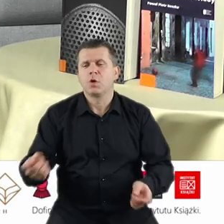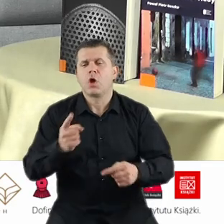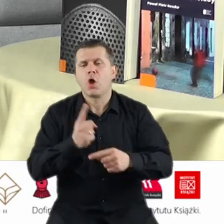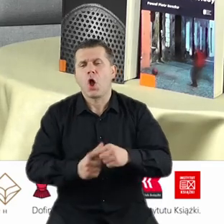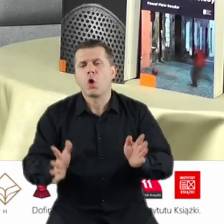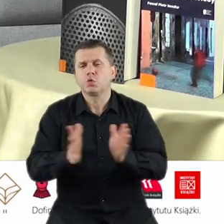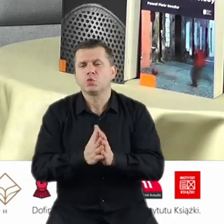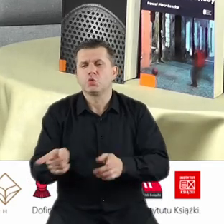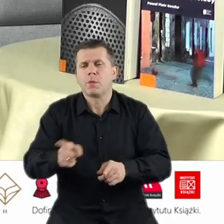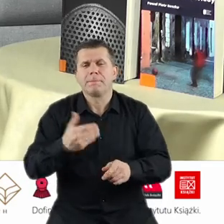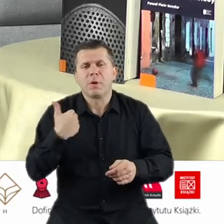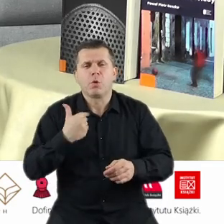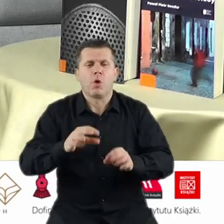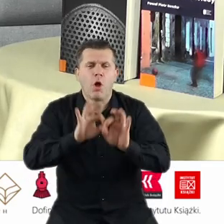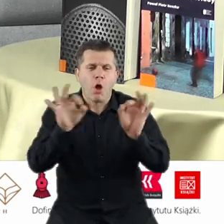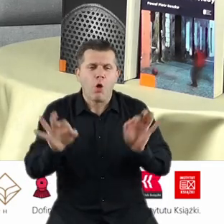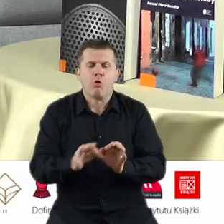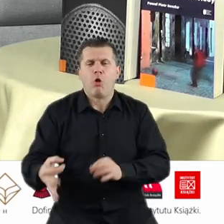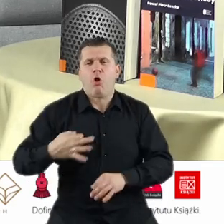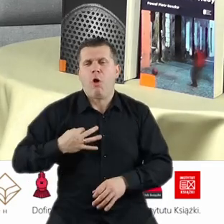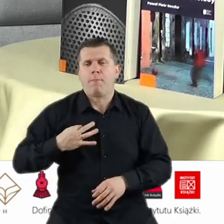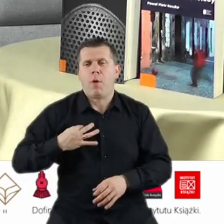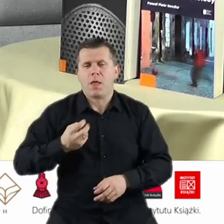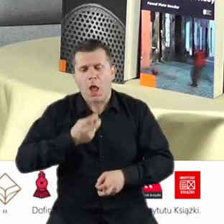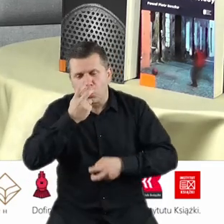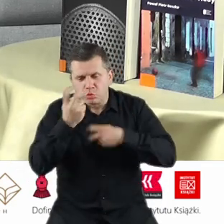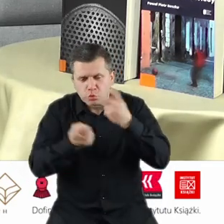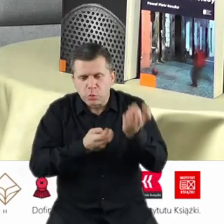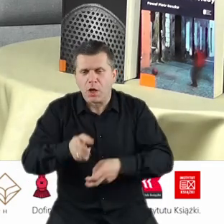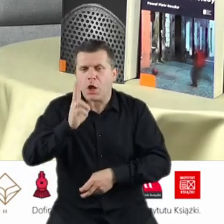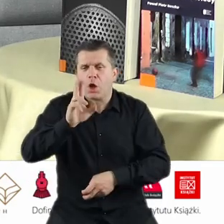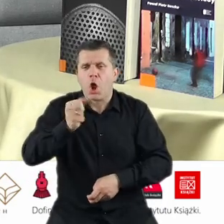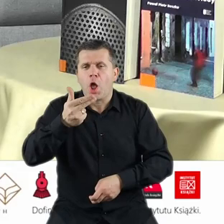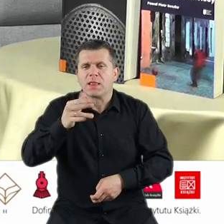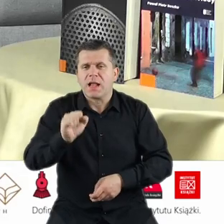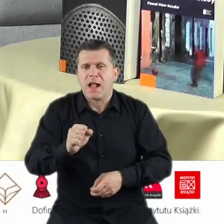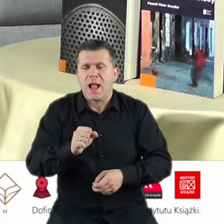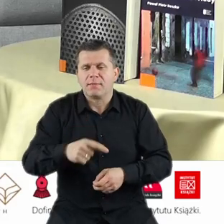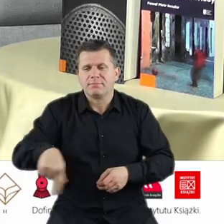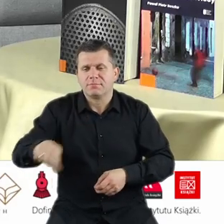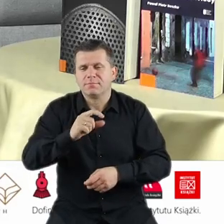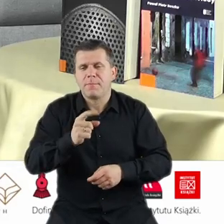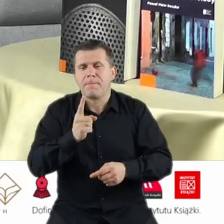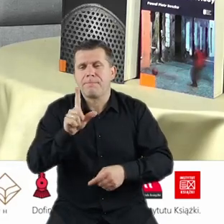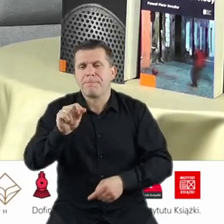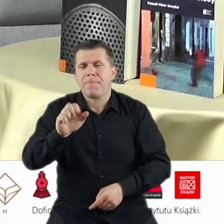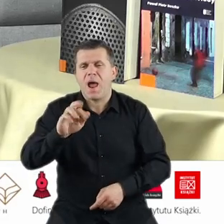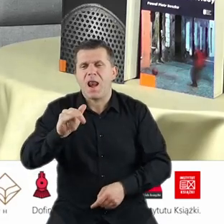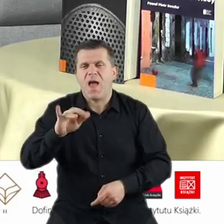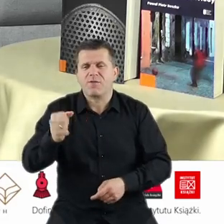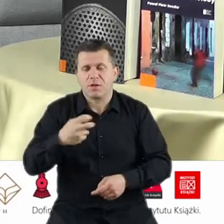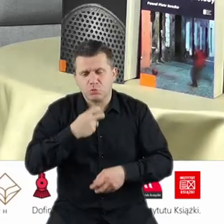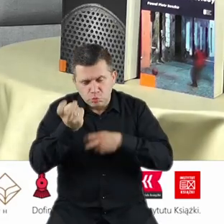Postawa kościoła raczej była obojętna po prostu. No. Ja zresztą próbowałem sprawdzać w kronikach parafialnych, czy może są jakieś wzmianki o tym,